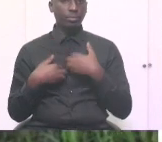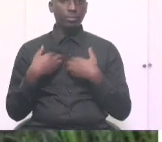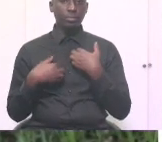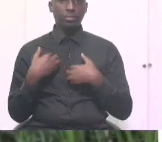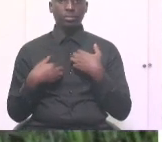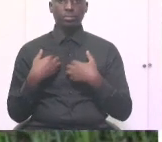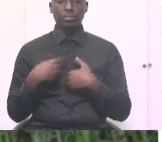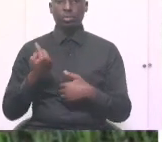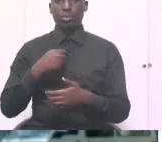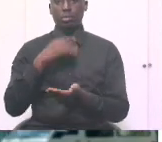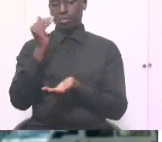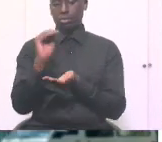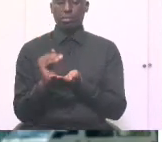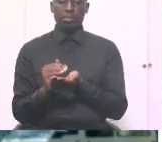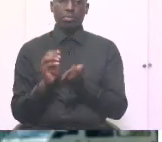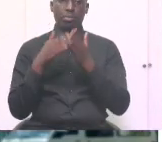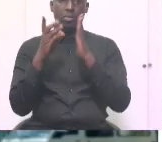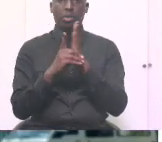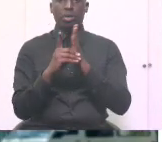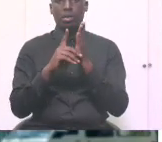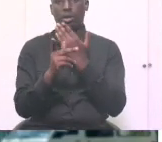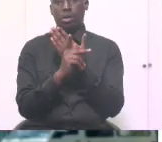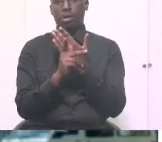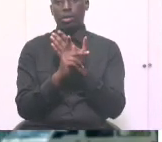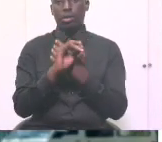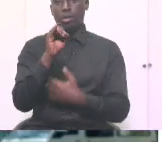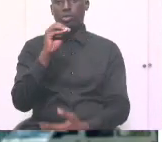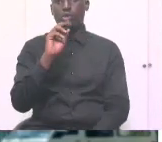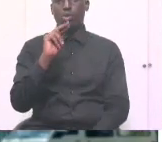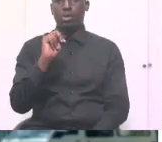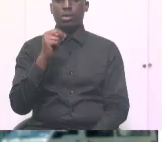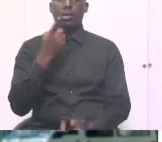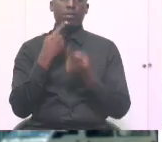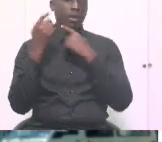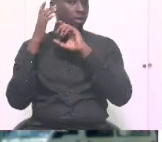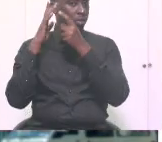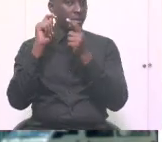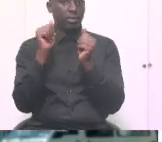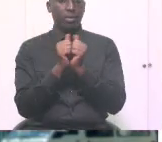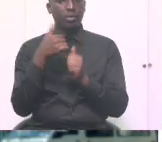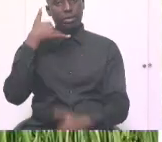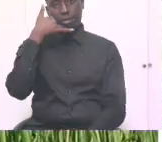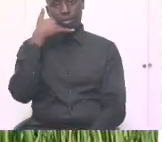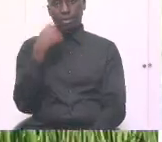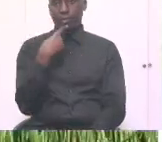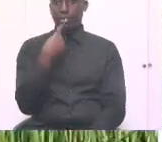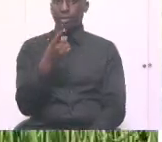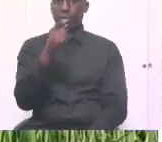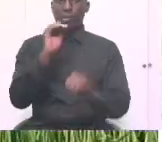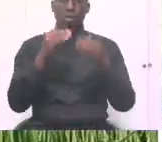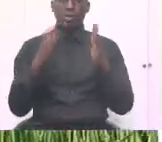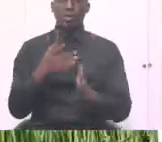yuko batugabanyiriza. Umuyobozi w'akarere ka Kayonza Nyemazi John Bosco avuga na Radio TV 10 ku murongo wa telefoni, yavuze ko abo